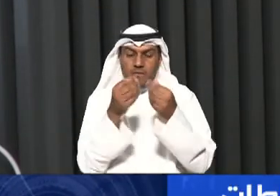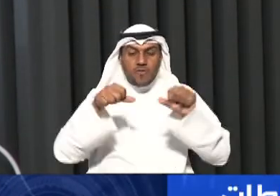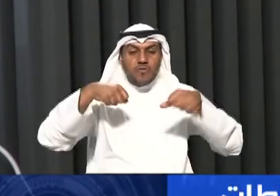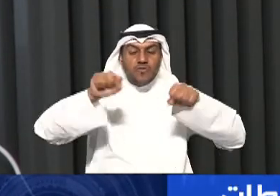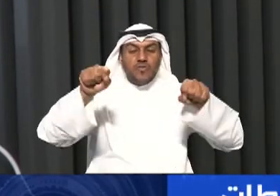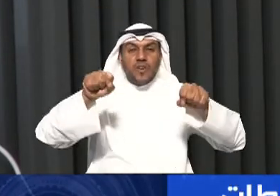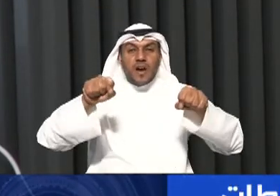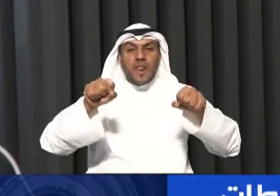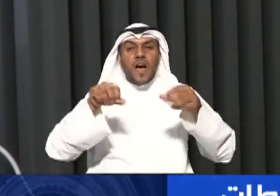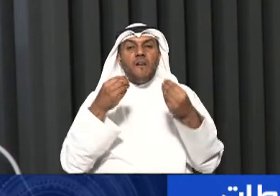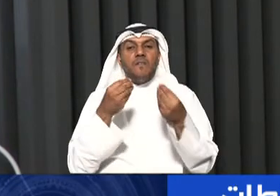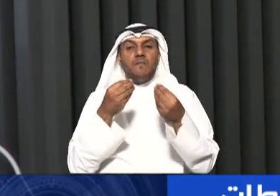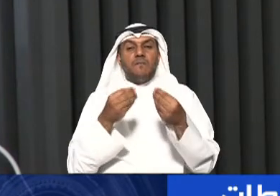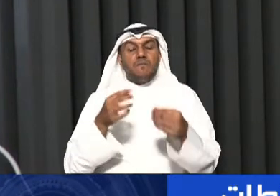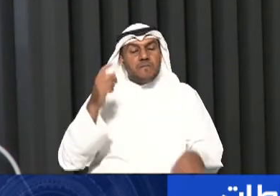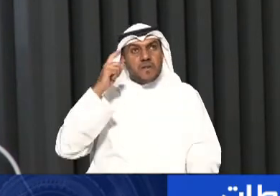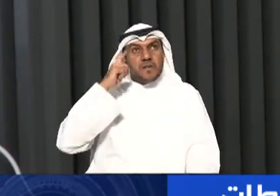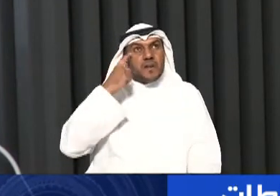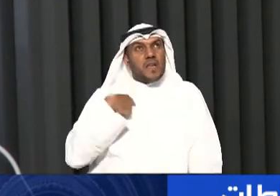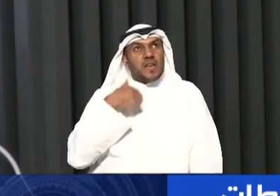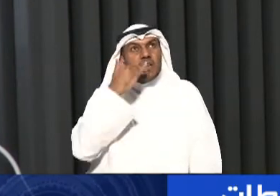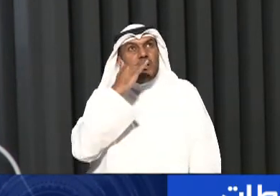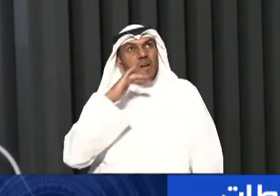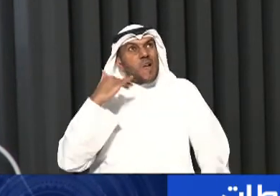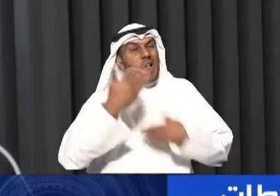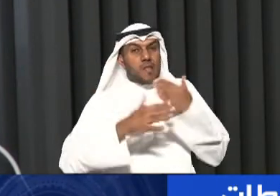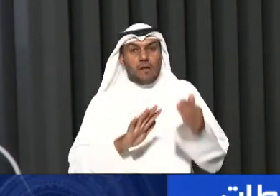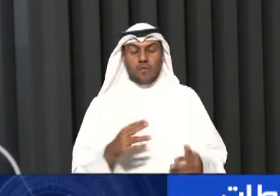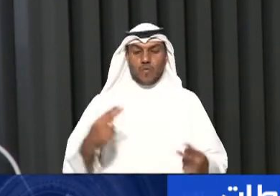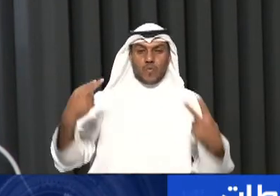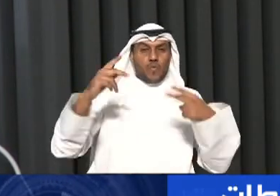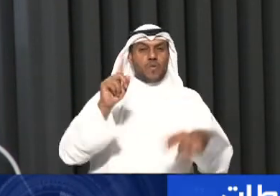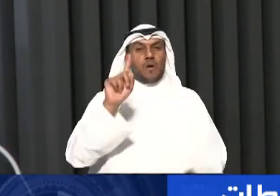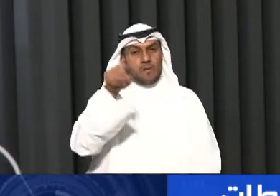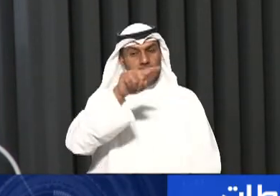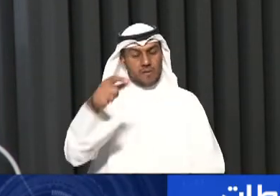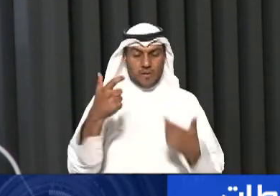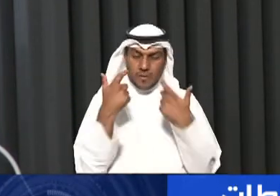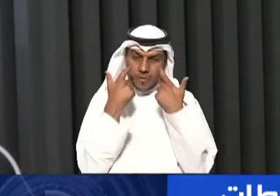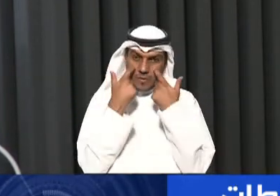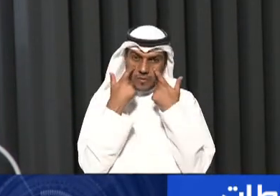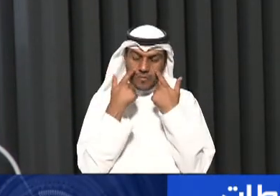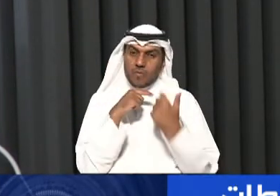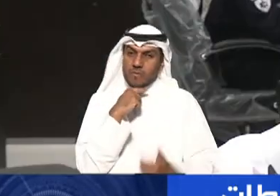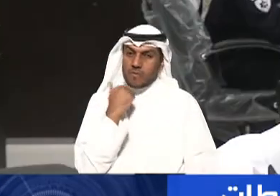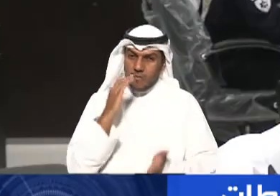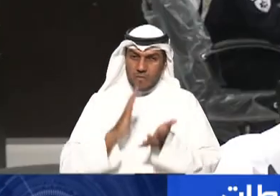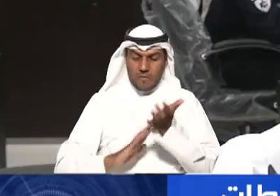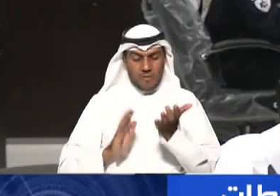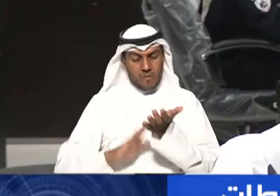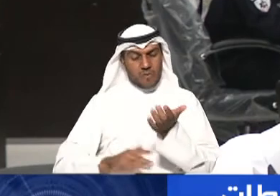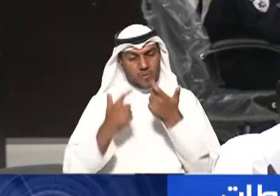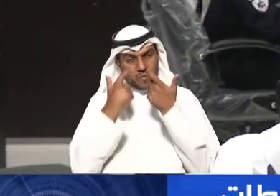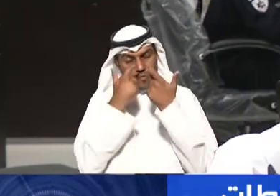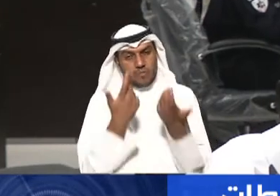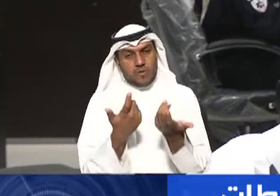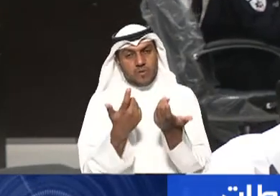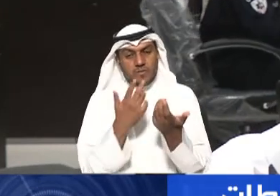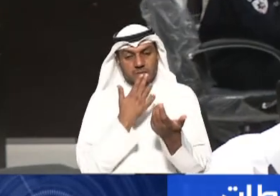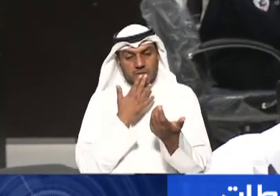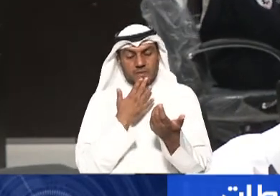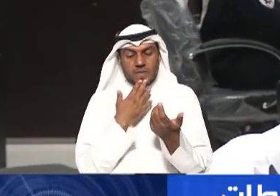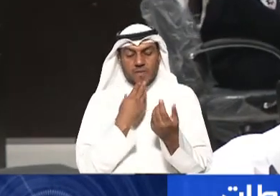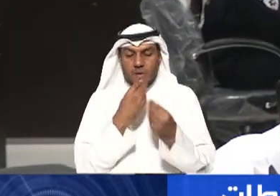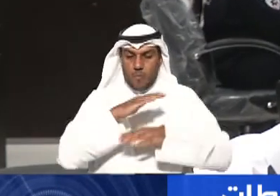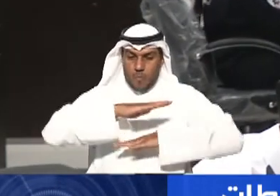في حركات الشباب يسوونها يمكن ما هي صحيحة، فيها نوع من المخاطرة. هم يتأكدون من